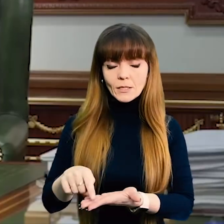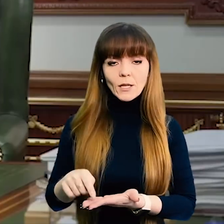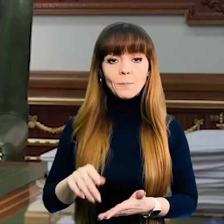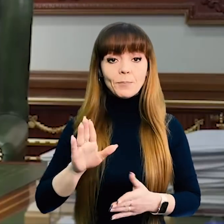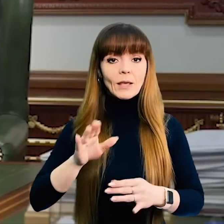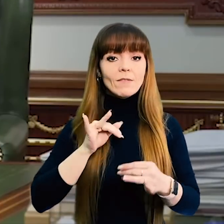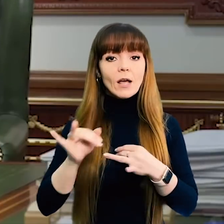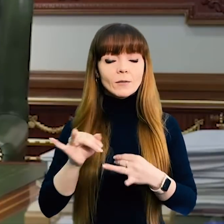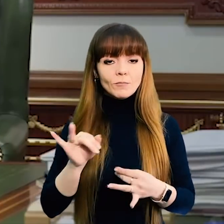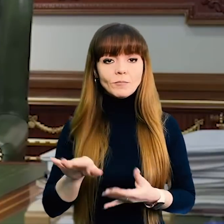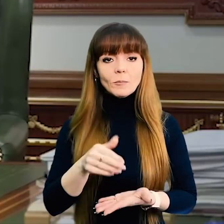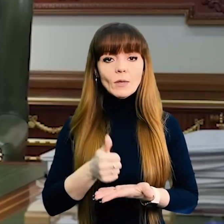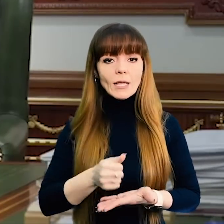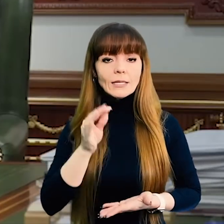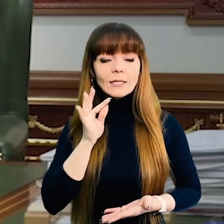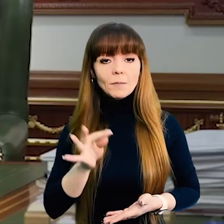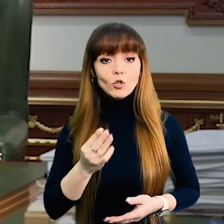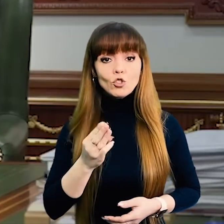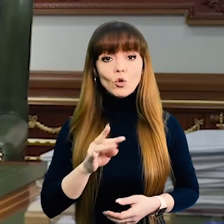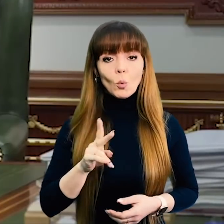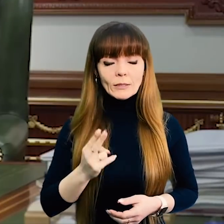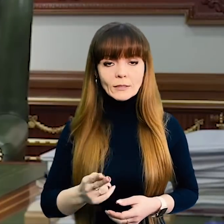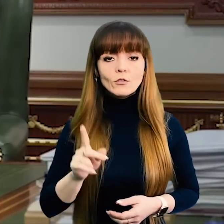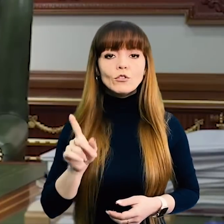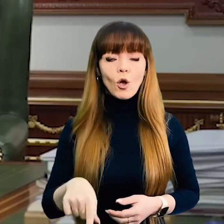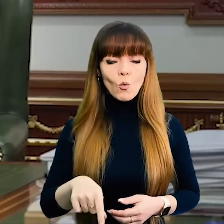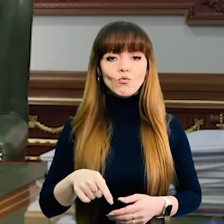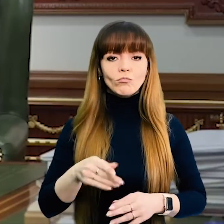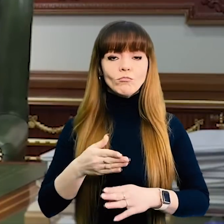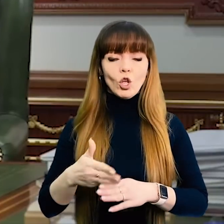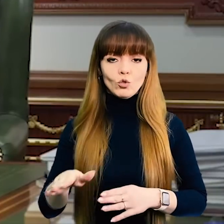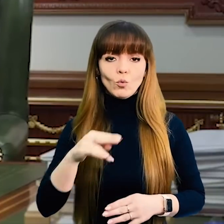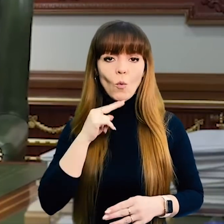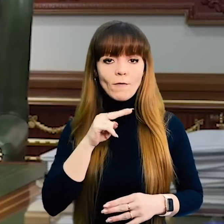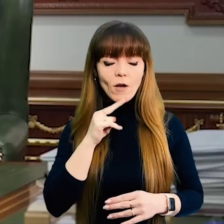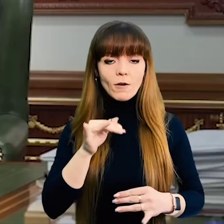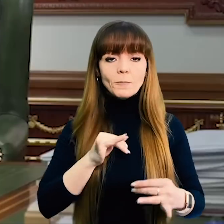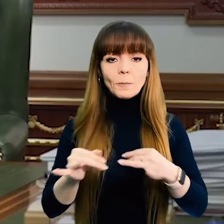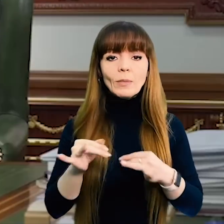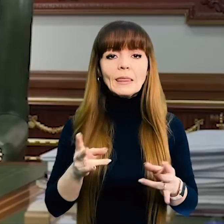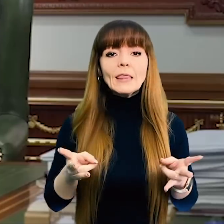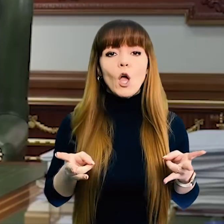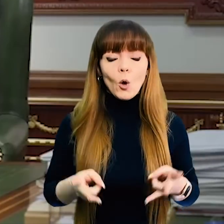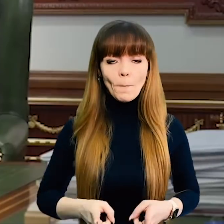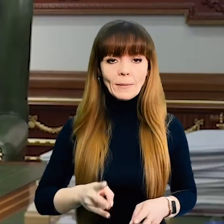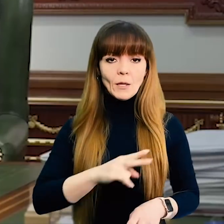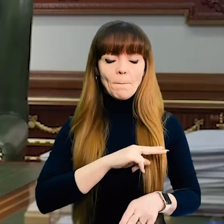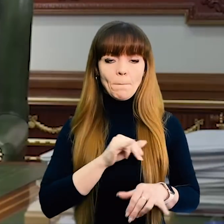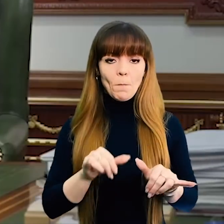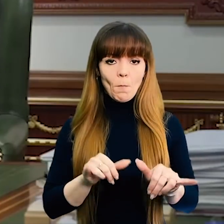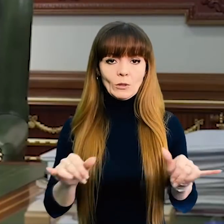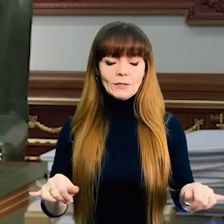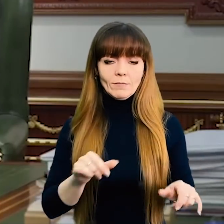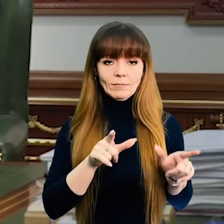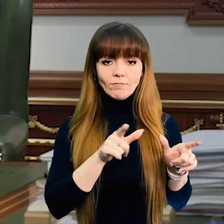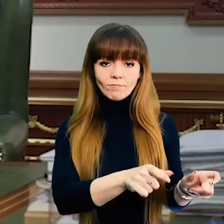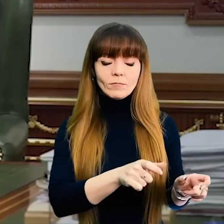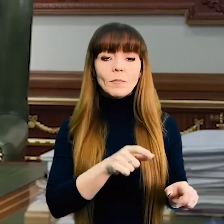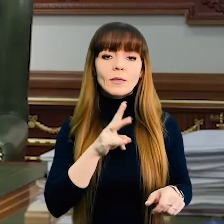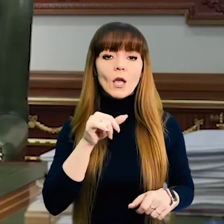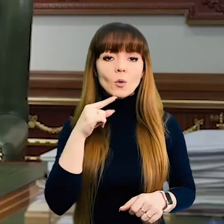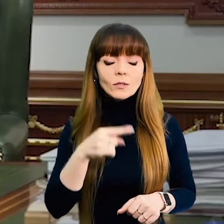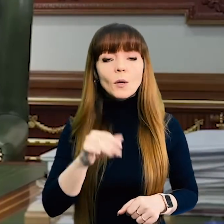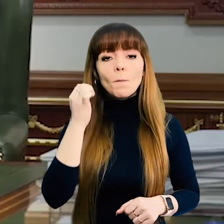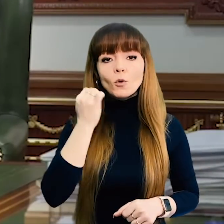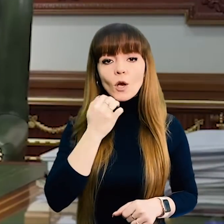українських містах. В розмові з канцлером Німеччини Шольцем також приділив значну увагу необхідності посилити